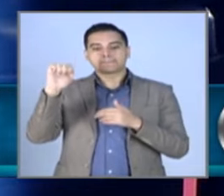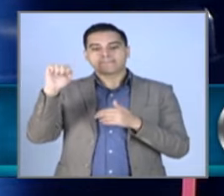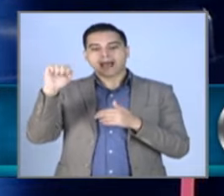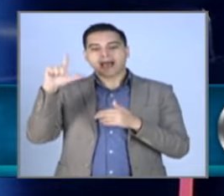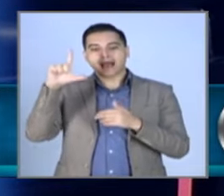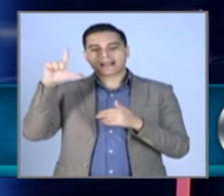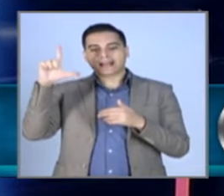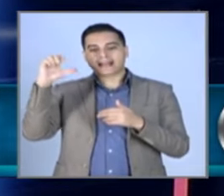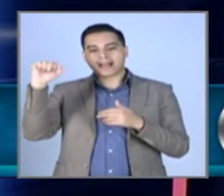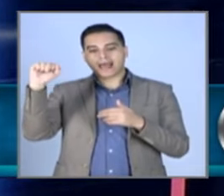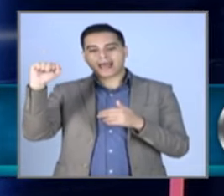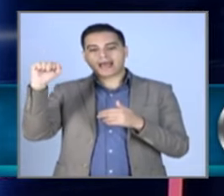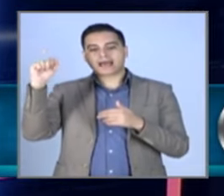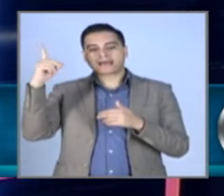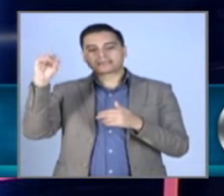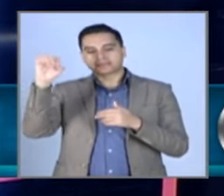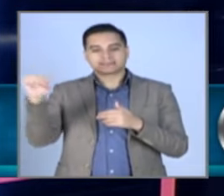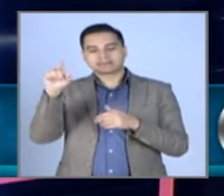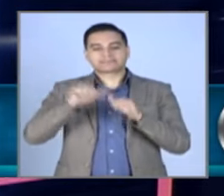نشرت 1988